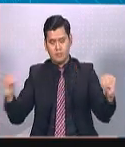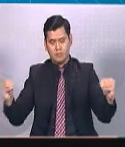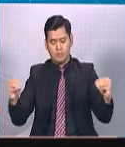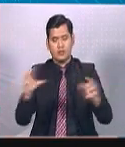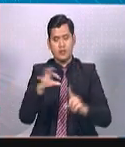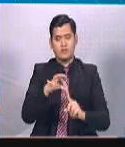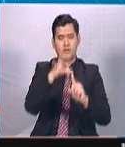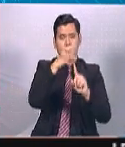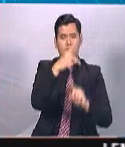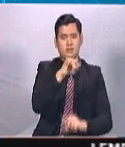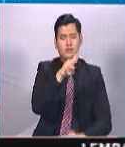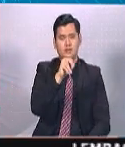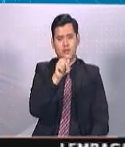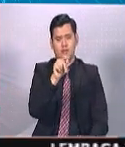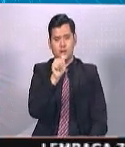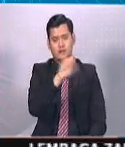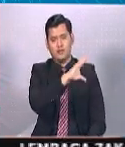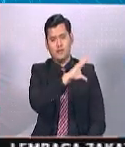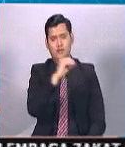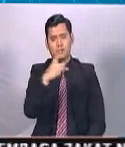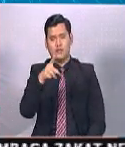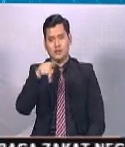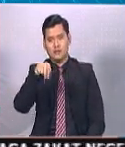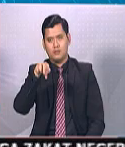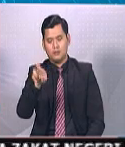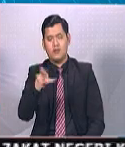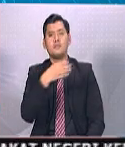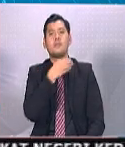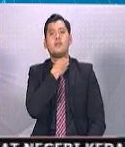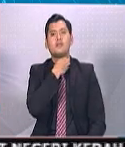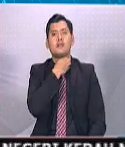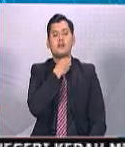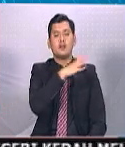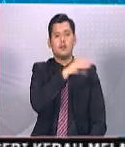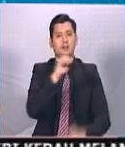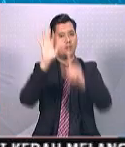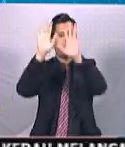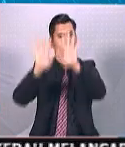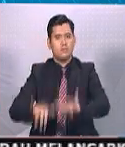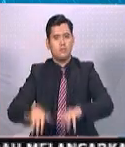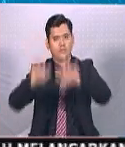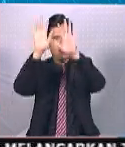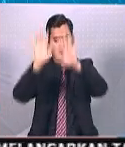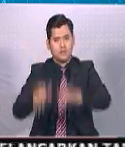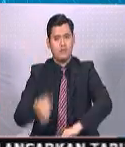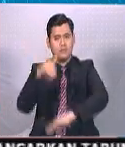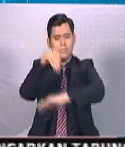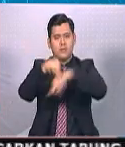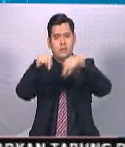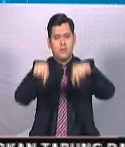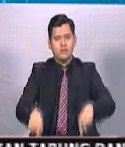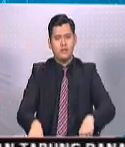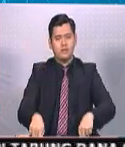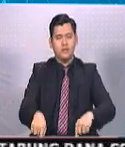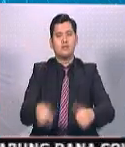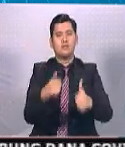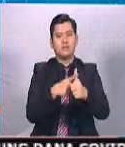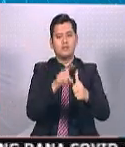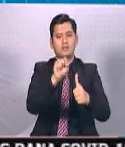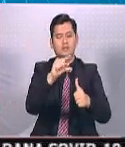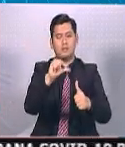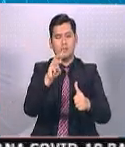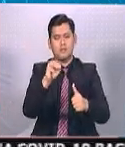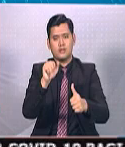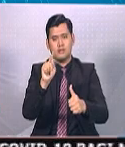kampal di negeri perak selain kepada itu juga hujan pada malam ini duduk turun dibawa ke tempat di sekitar daerah segambar dan juga